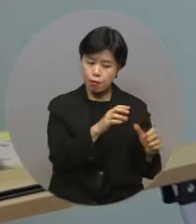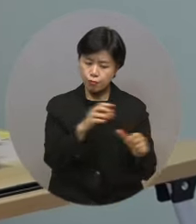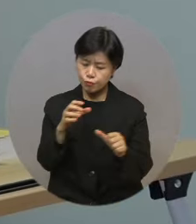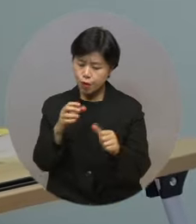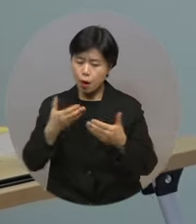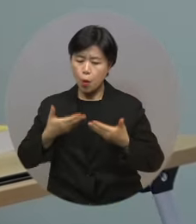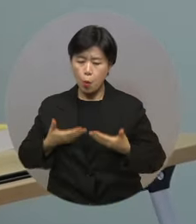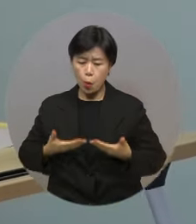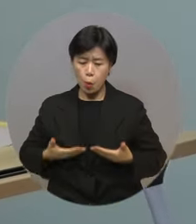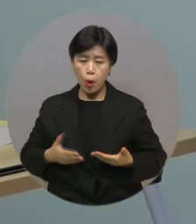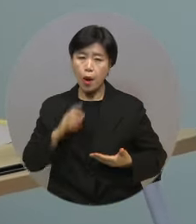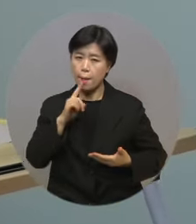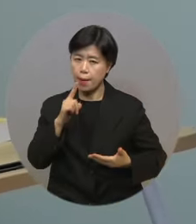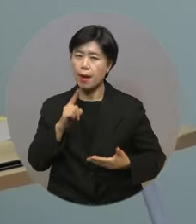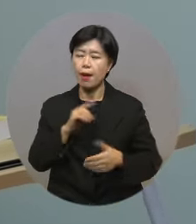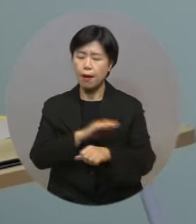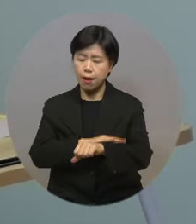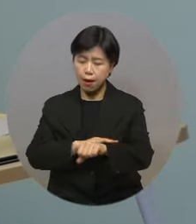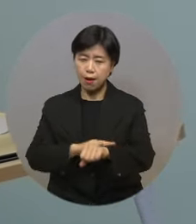있게 됐다고 합니다.